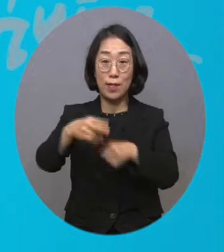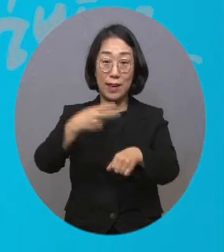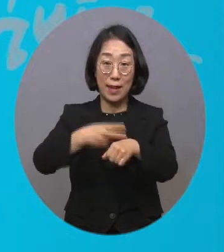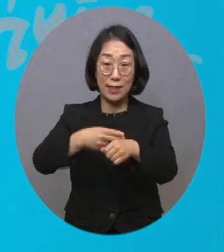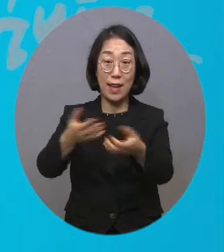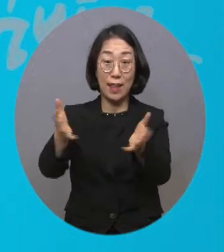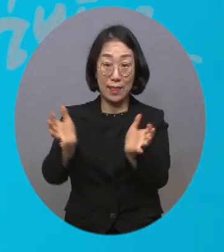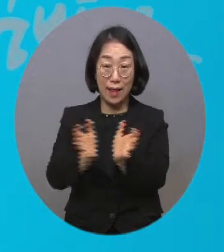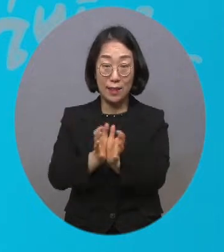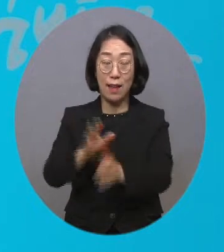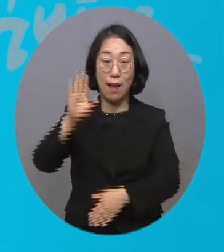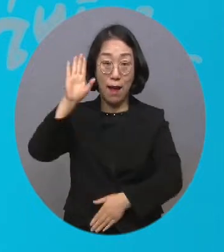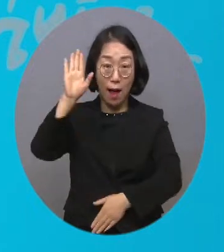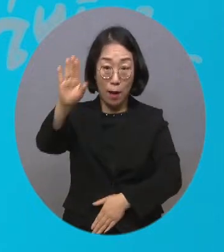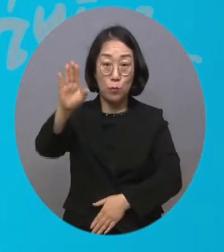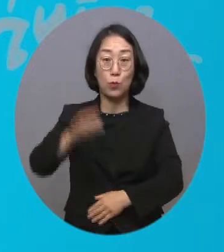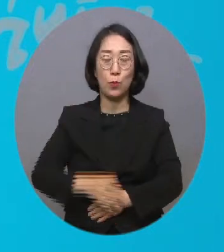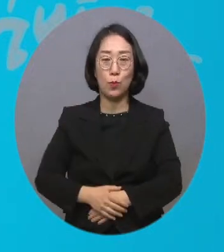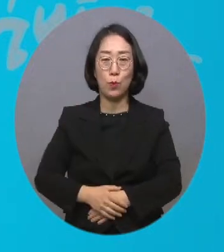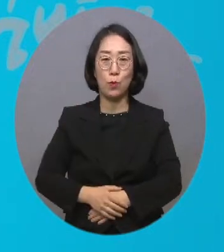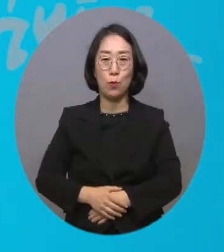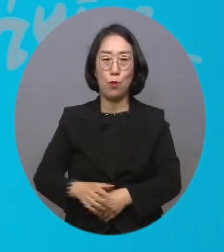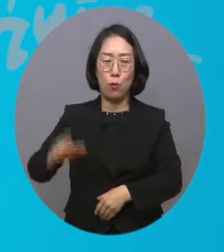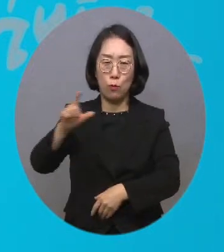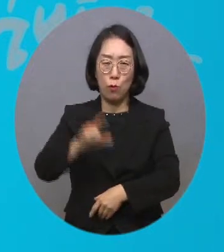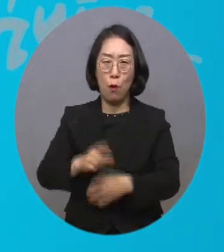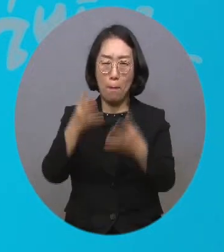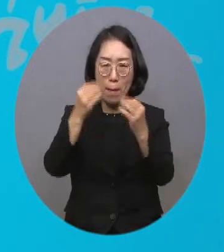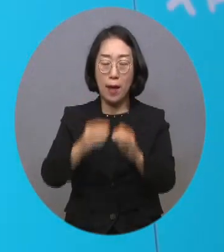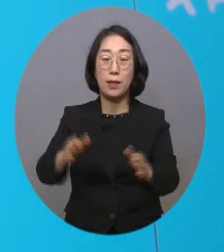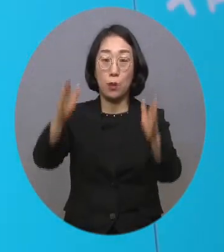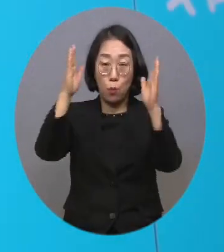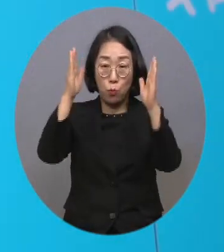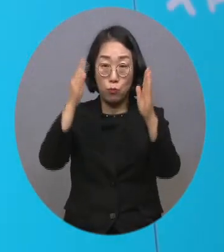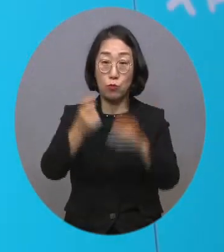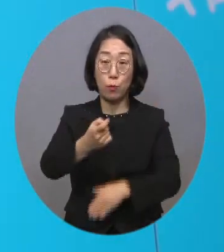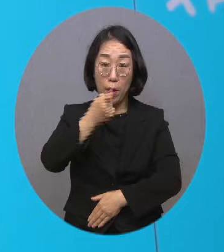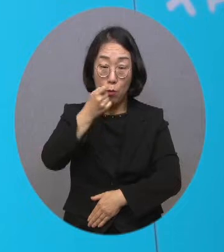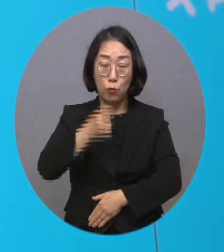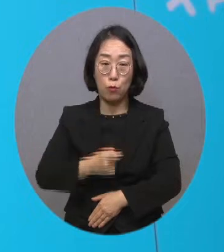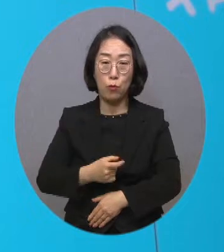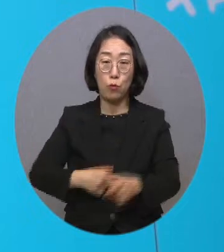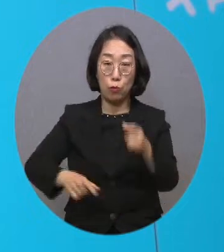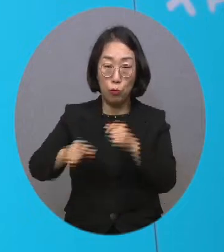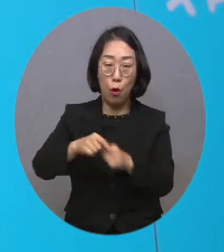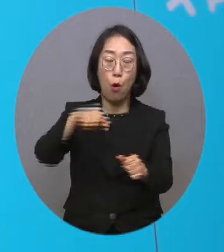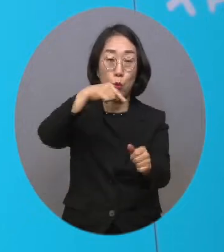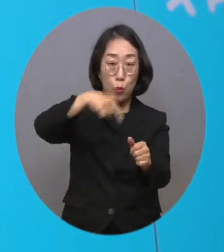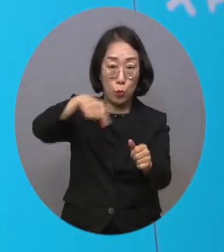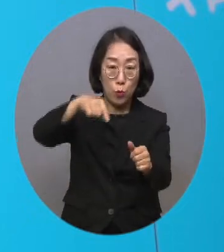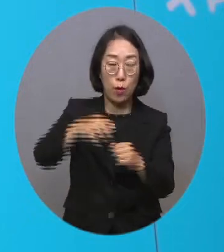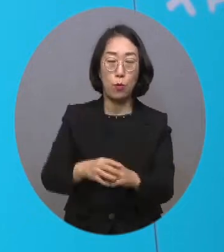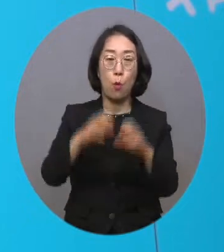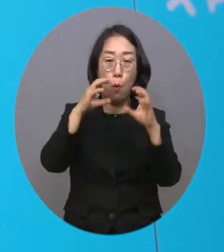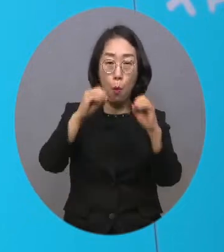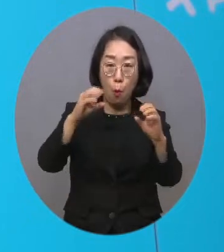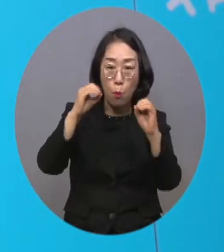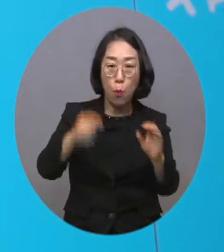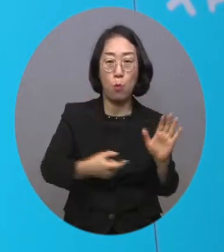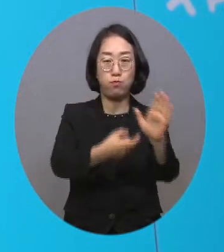강사단은 앞으로도 더 많이 공부하고 그리고 더 많이 교육하고